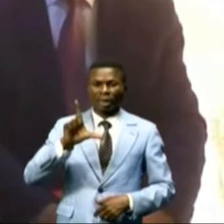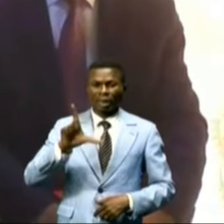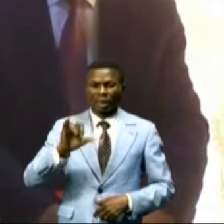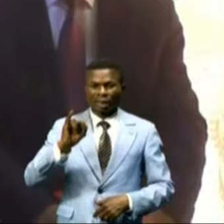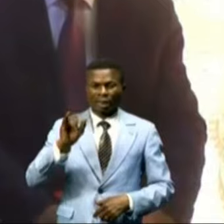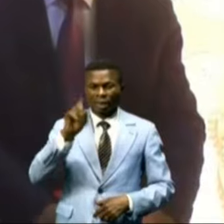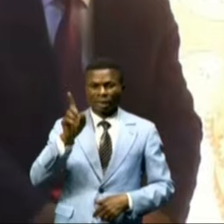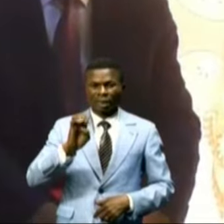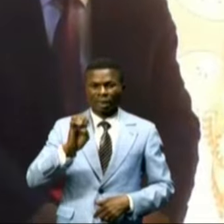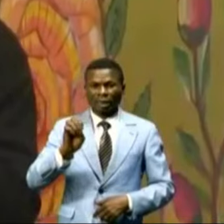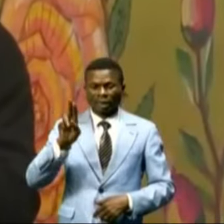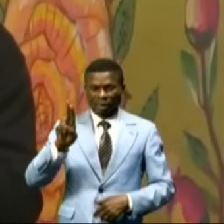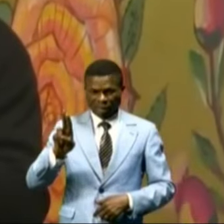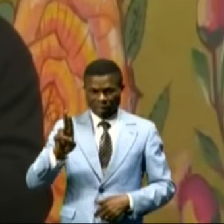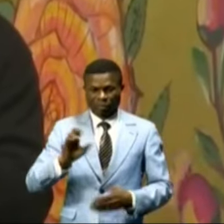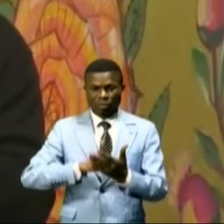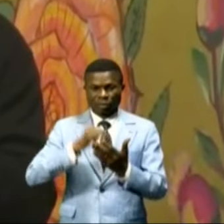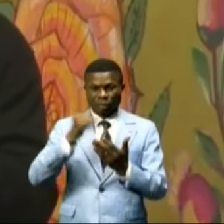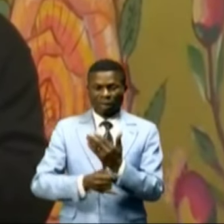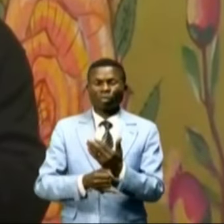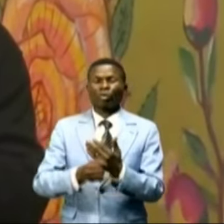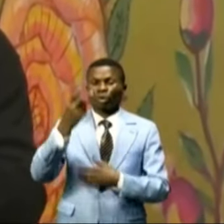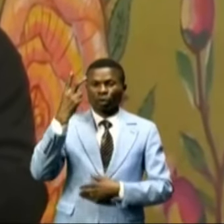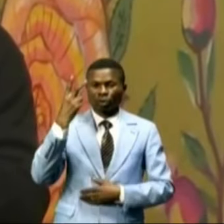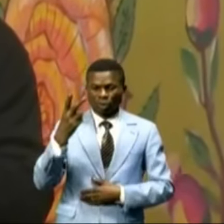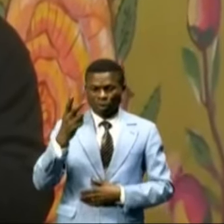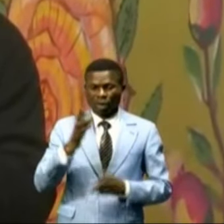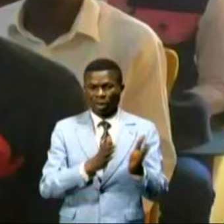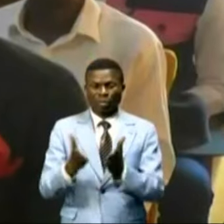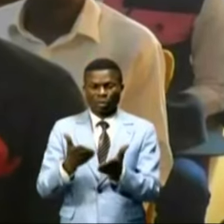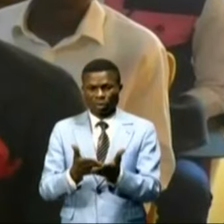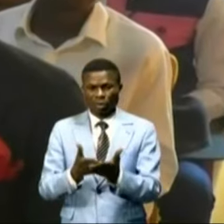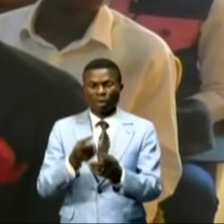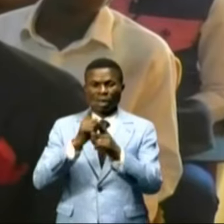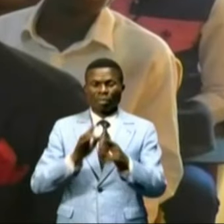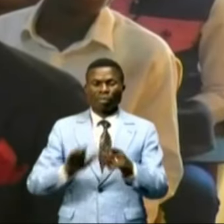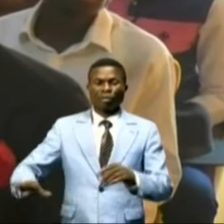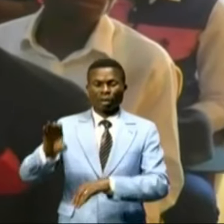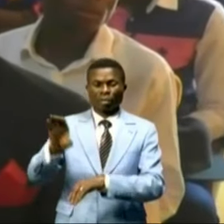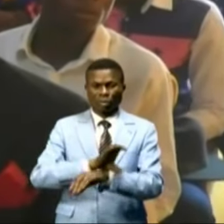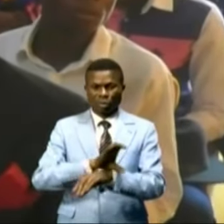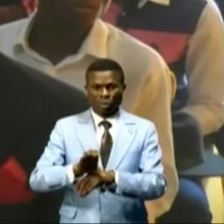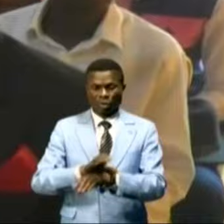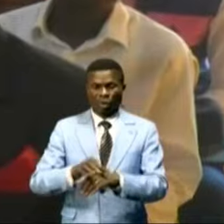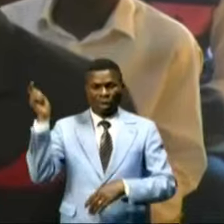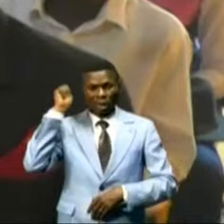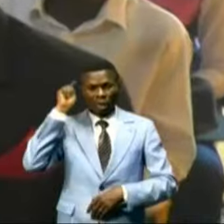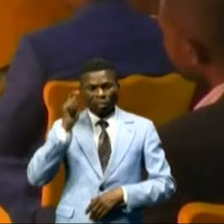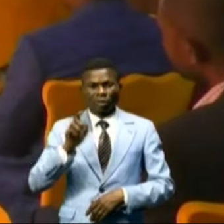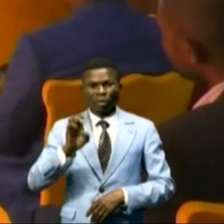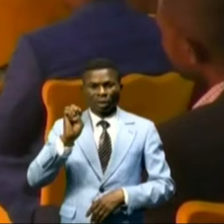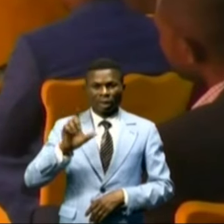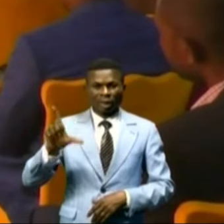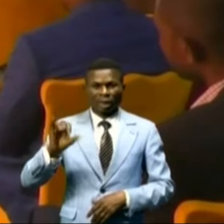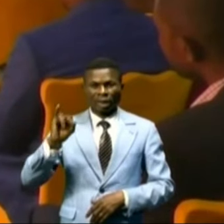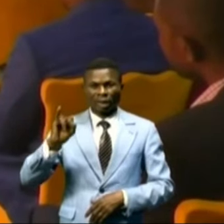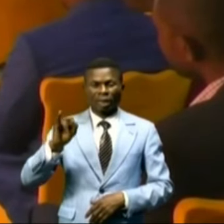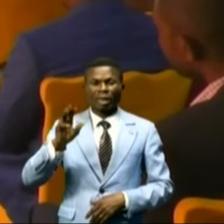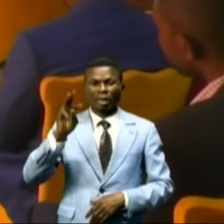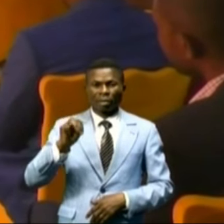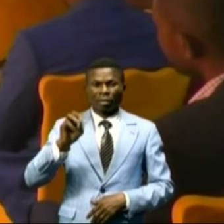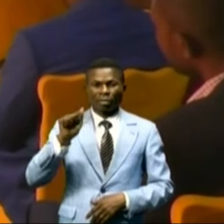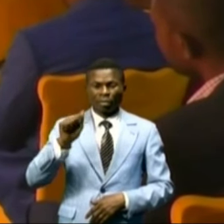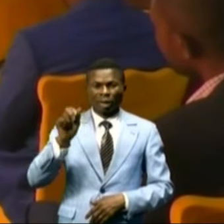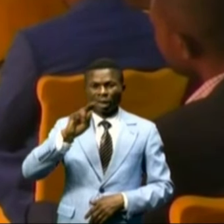au programme, avec le docteur Symphorien Ongolo, venu du Cameroun, et le professeur Eliezer Majambo de